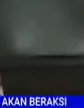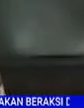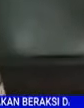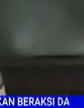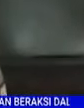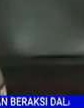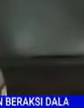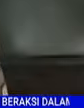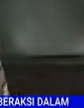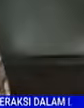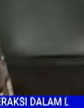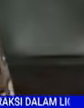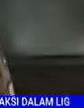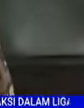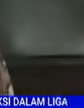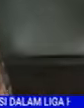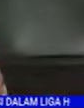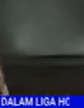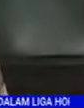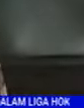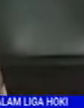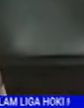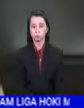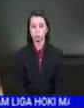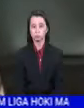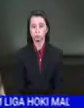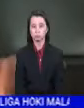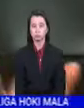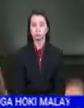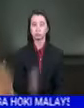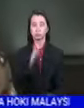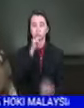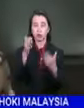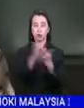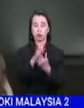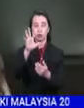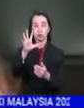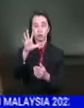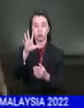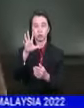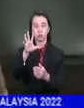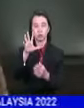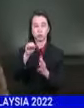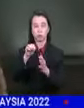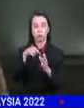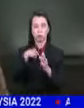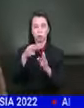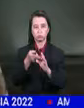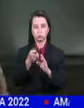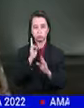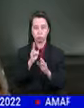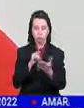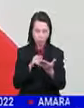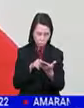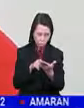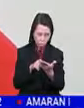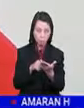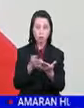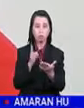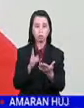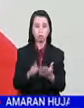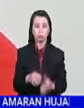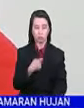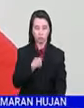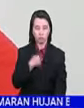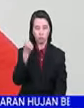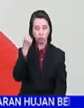Saya pun tekan link tu. Bila kita tekan, tak sampai 5 minit, saya terus terlog out daripada akaun pribadi saya. Saya